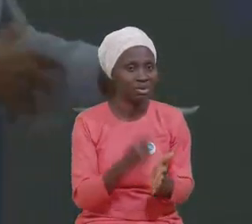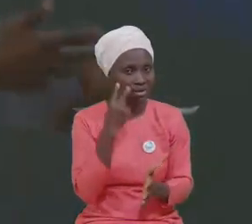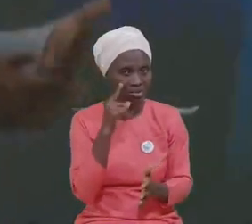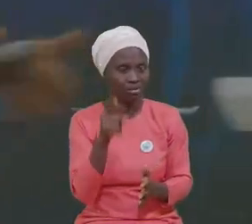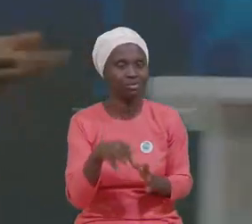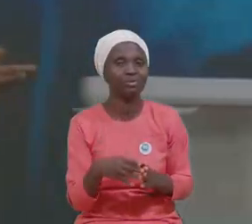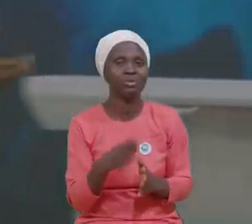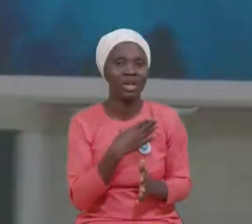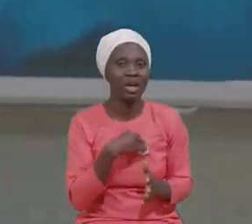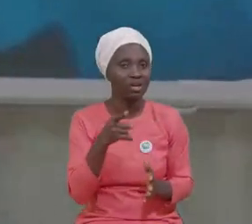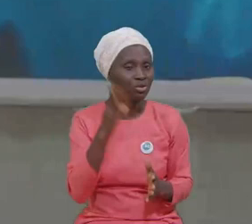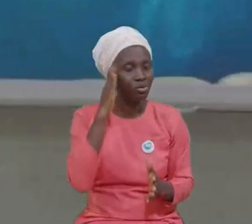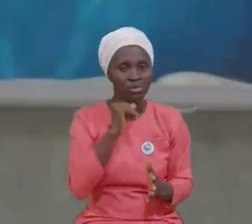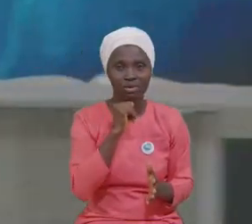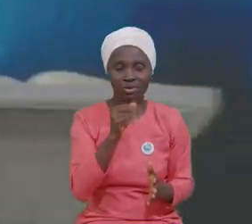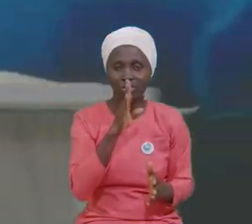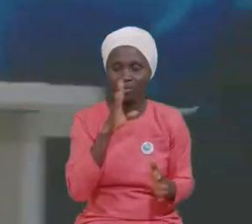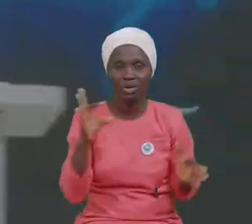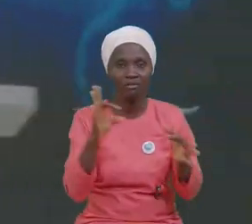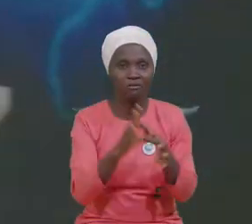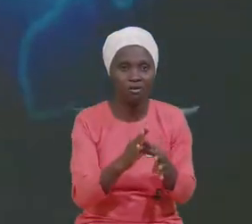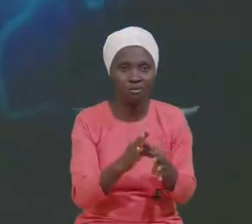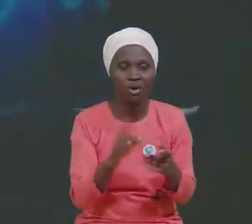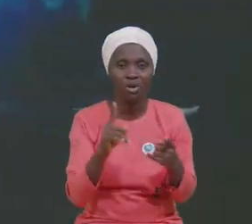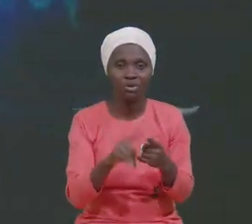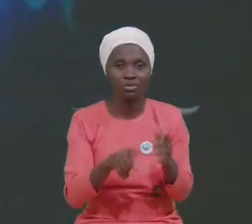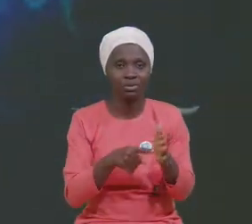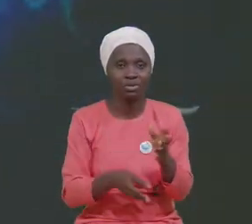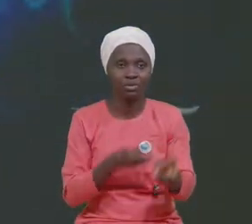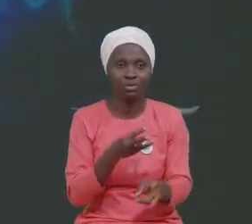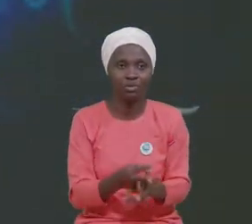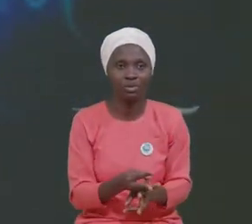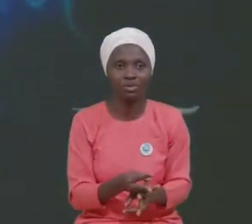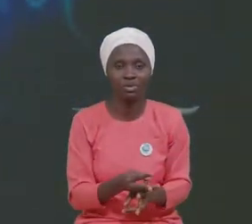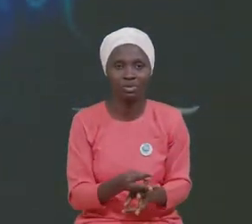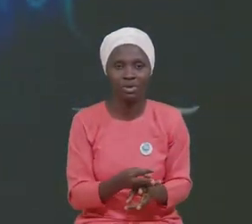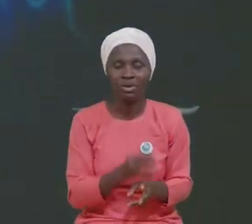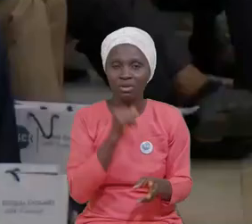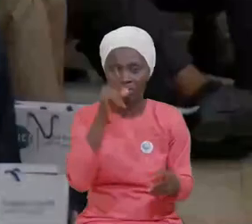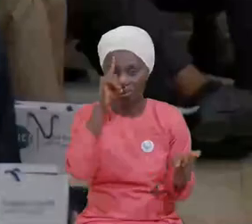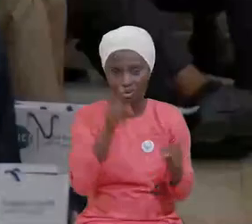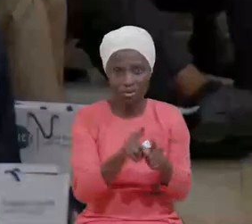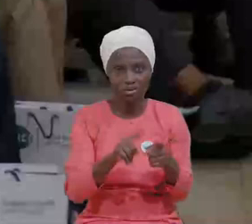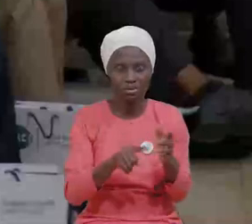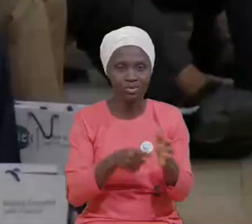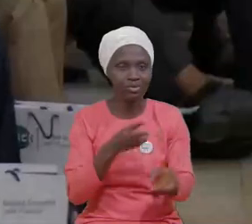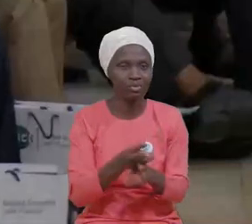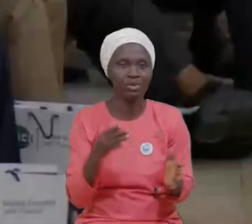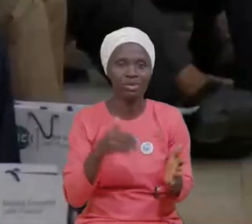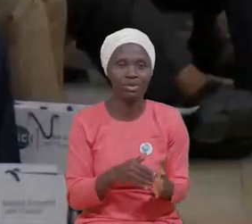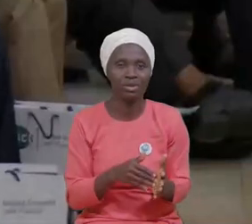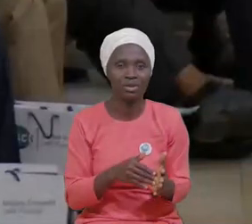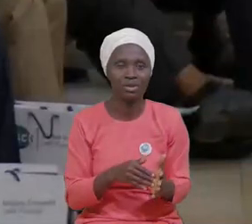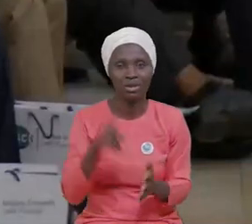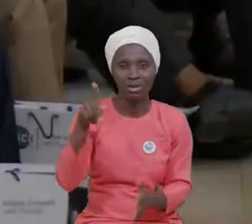et tous ceux qui te voient. Et tu ne te conformes plus à ce siècle présent. En Philippiens, au chapitre